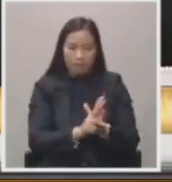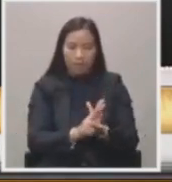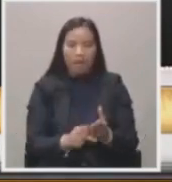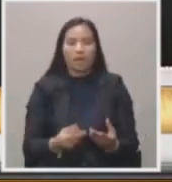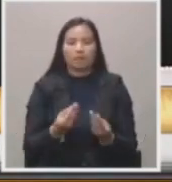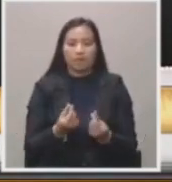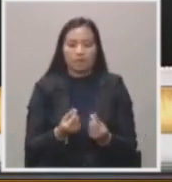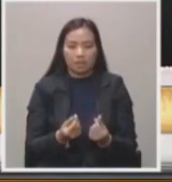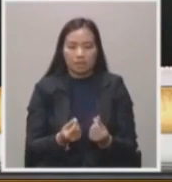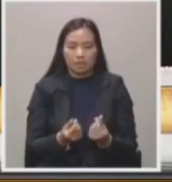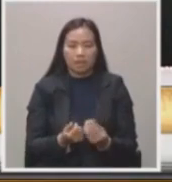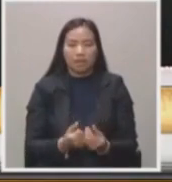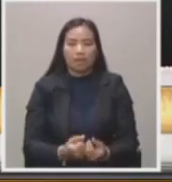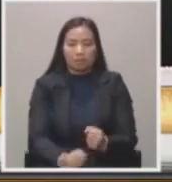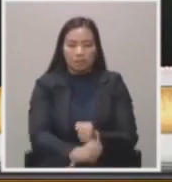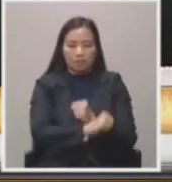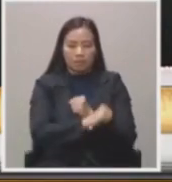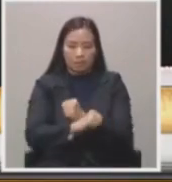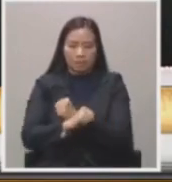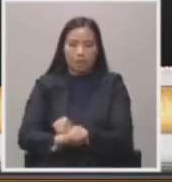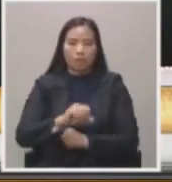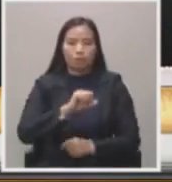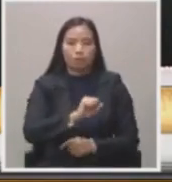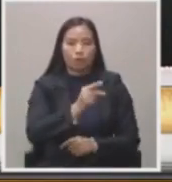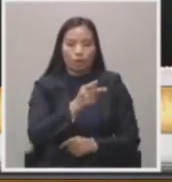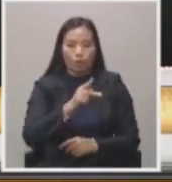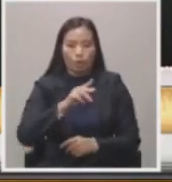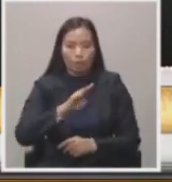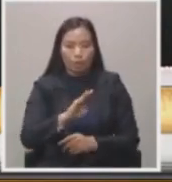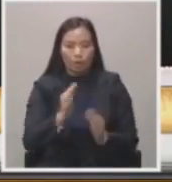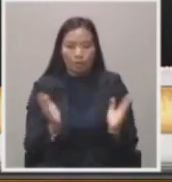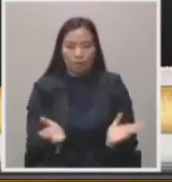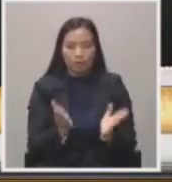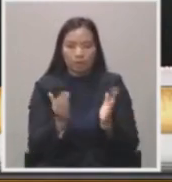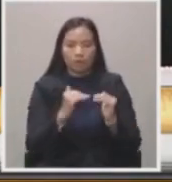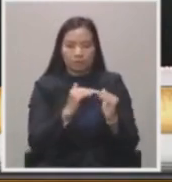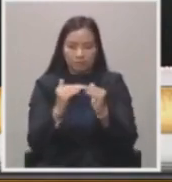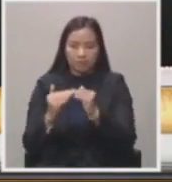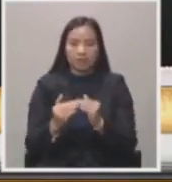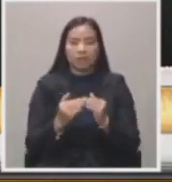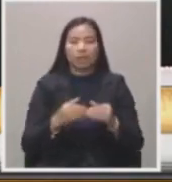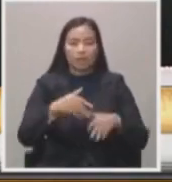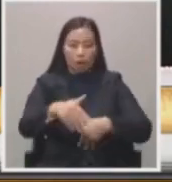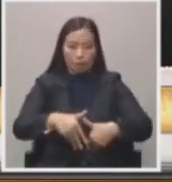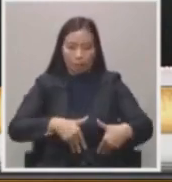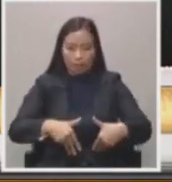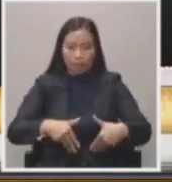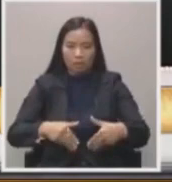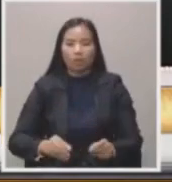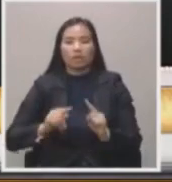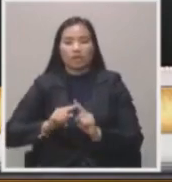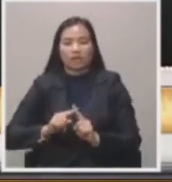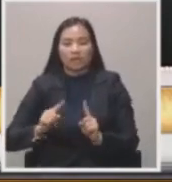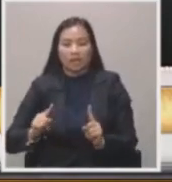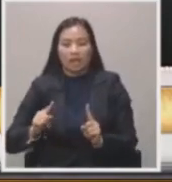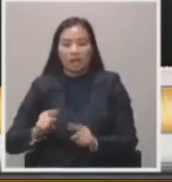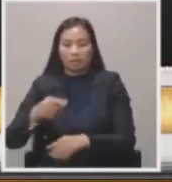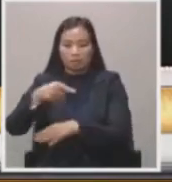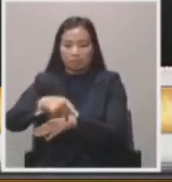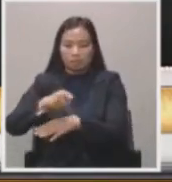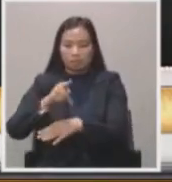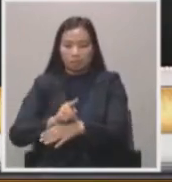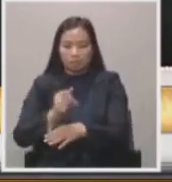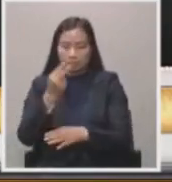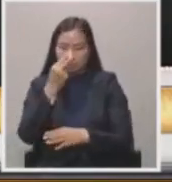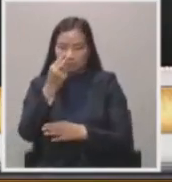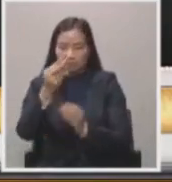รามีด้านการคุ้มครองผู้บริโภคหรือส่งเสริมสิทธิและเสรีภาพของประชาชนแต่มาคราวนี้ผมคิดว่าท่านประธานคงจะเห็นชัดเจนนะ